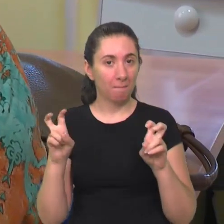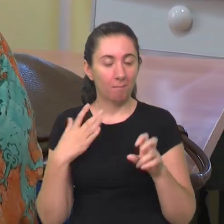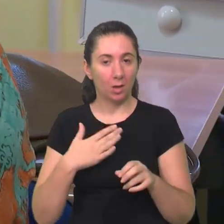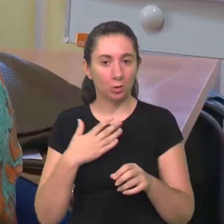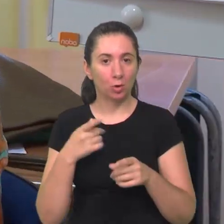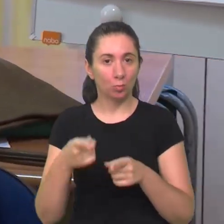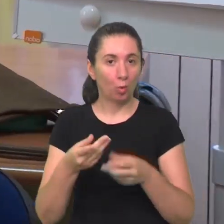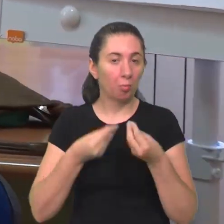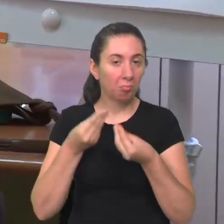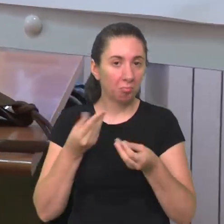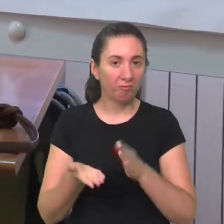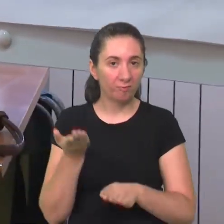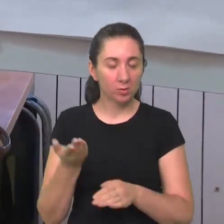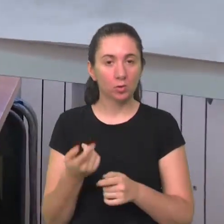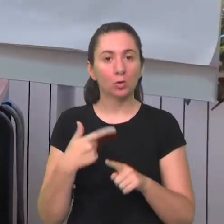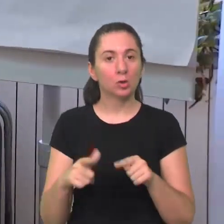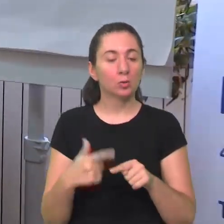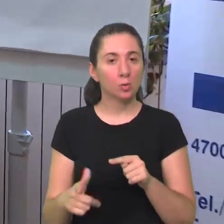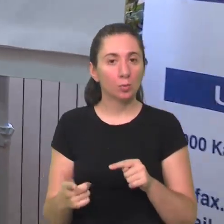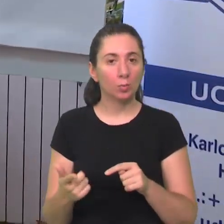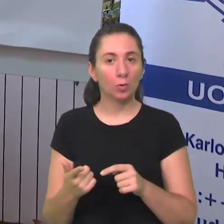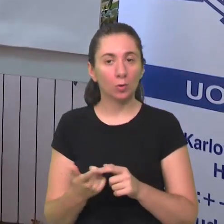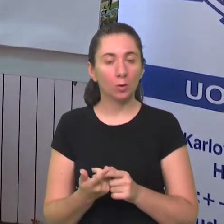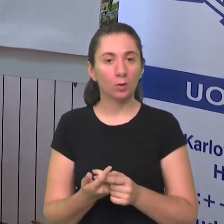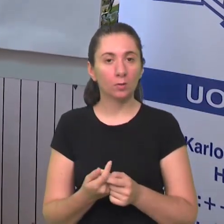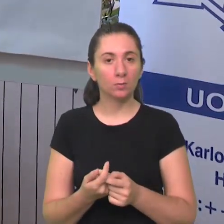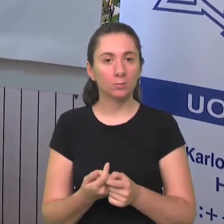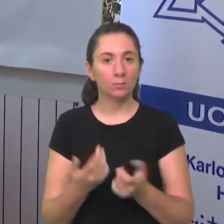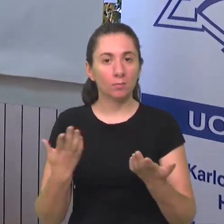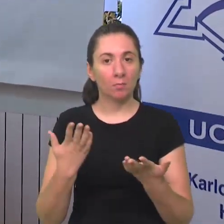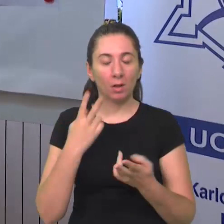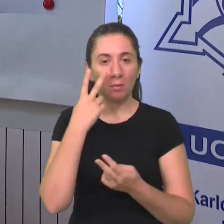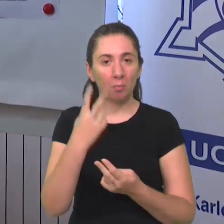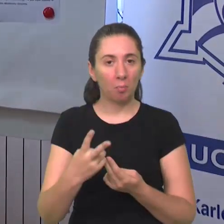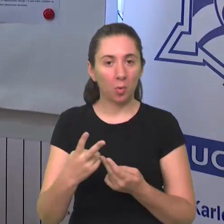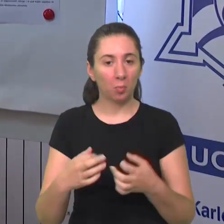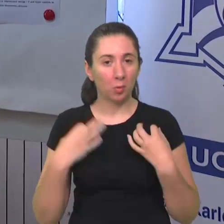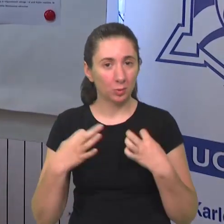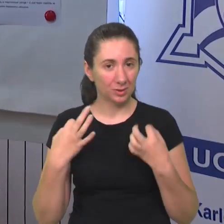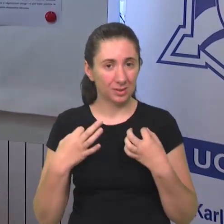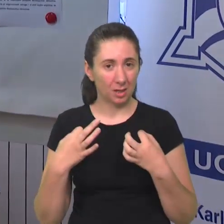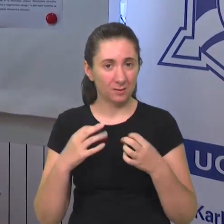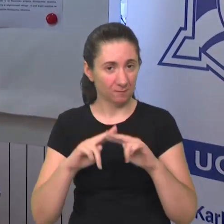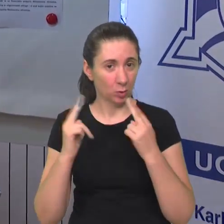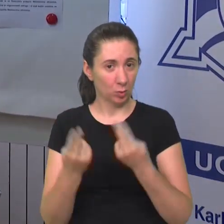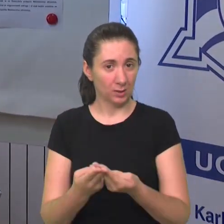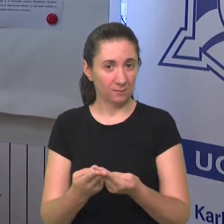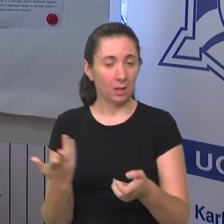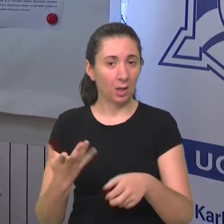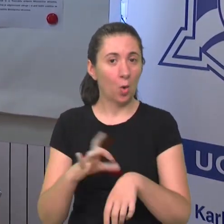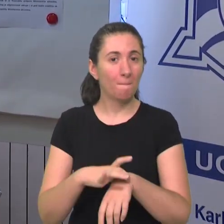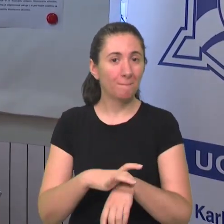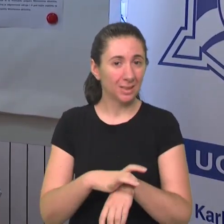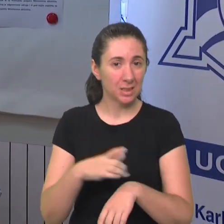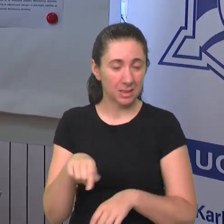biste željeli o toj temi razgovarati, zato što kad pogledamo u nekom zdravstvenom svijetu i kao